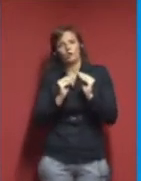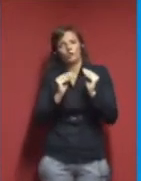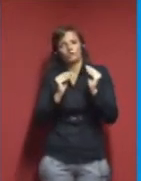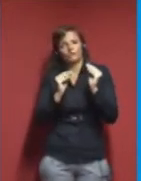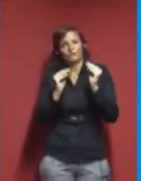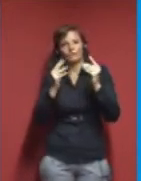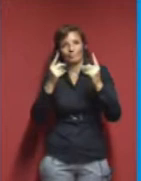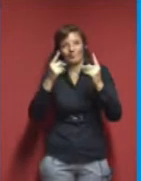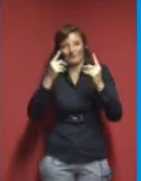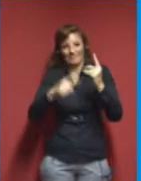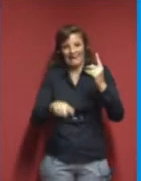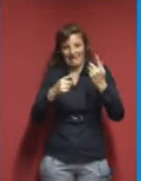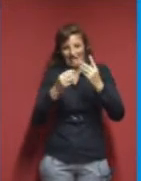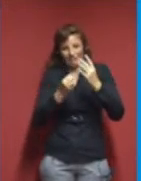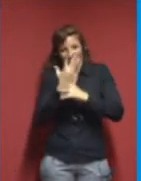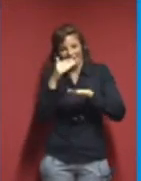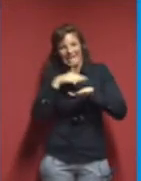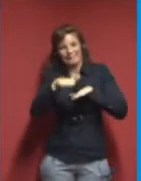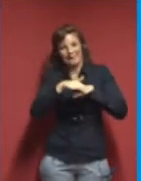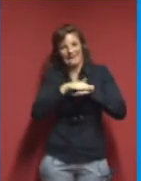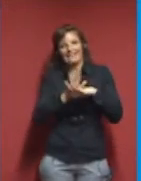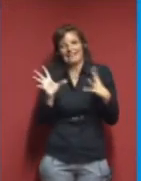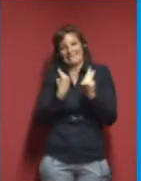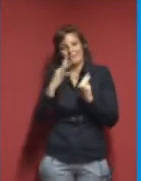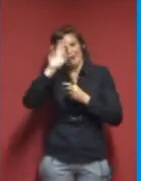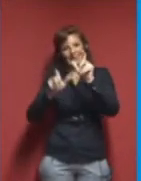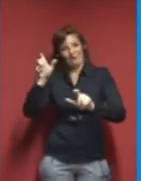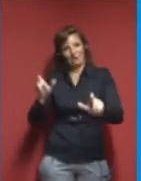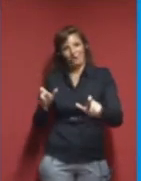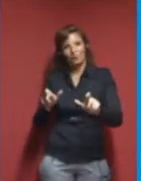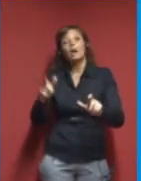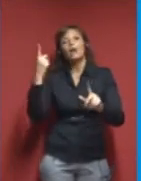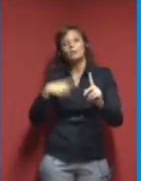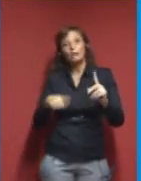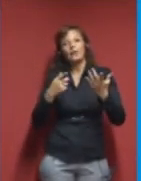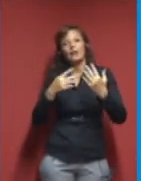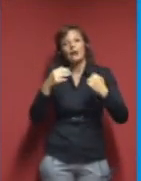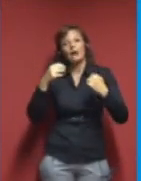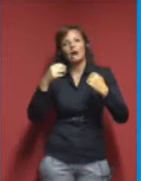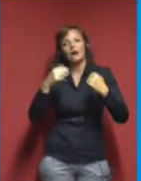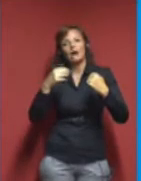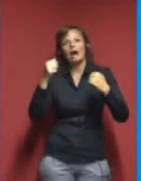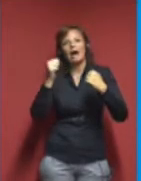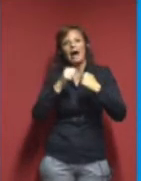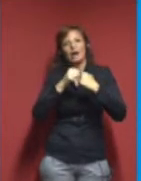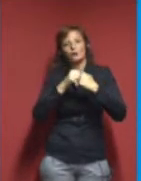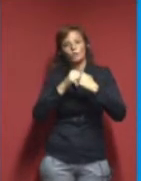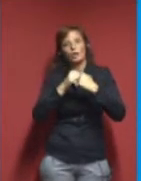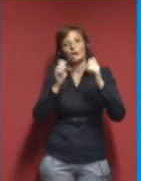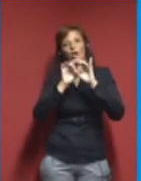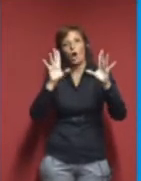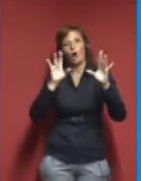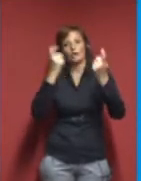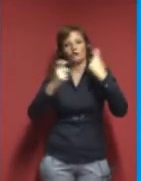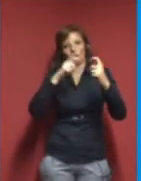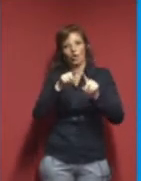appunto realizzare esperienze con gli altri è l'hardware open source. David